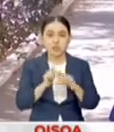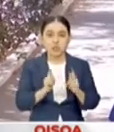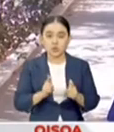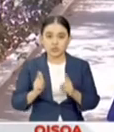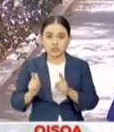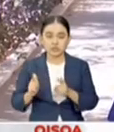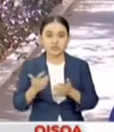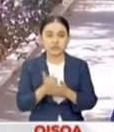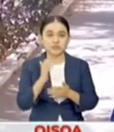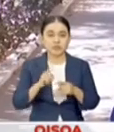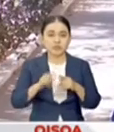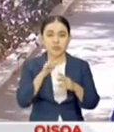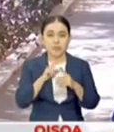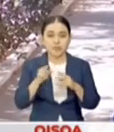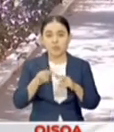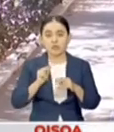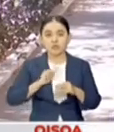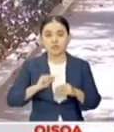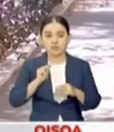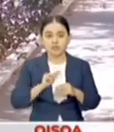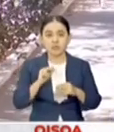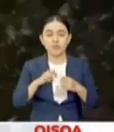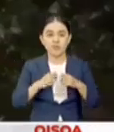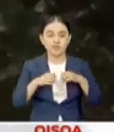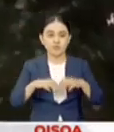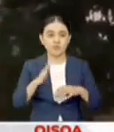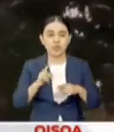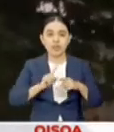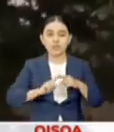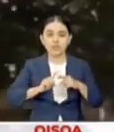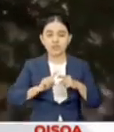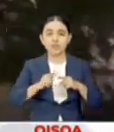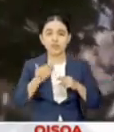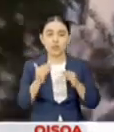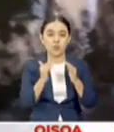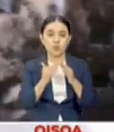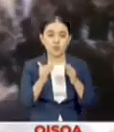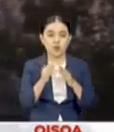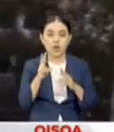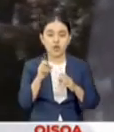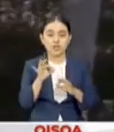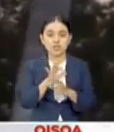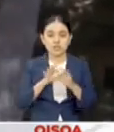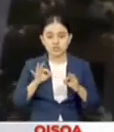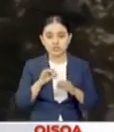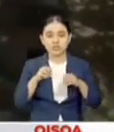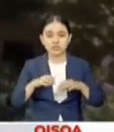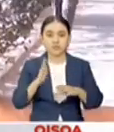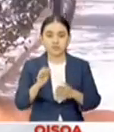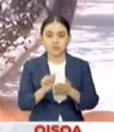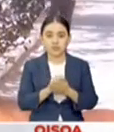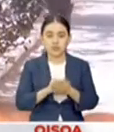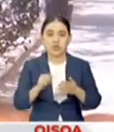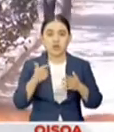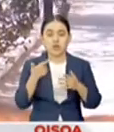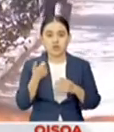qilishga erishamiz tez orada bu ishlarni shu muammolarni bartaraf etamiz. Tez orada bu uylarga kadastr hujjatlari hal bo'ladi. Muammosiz gaz